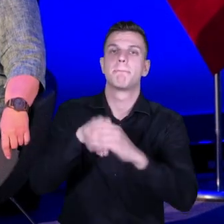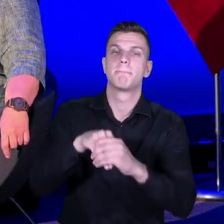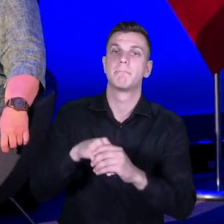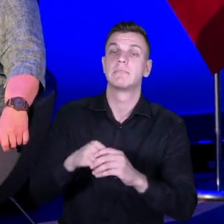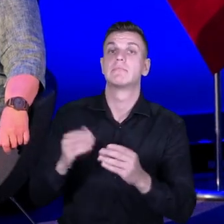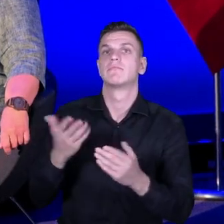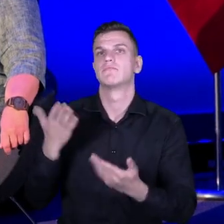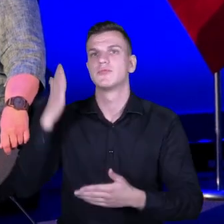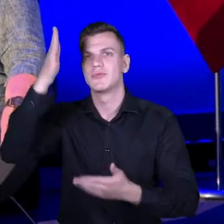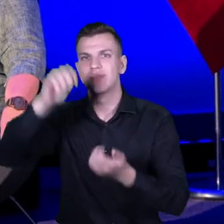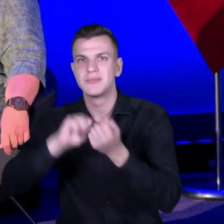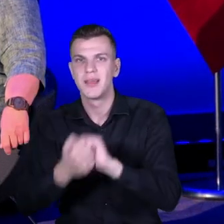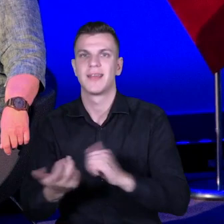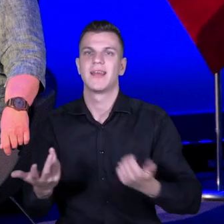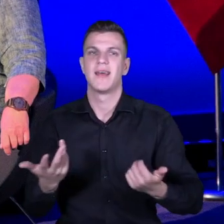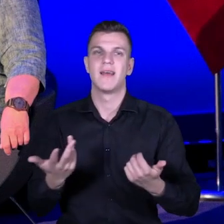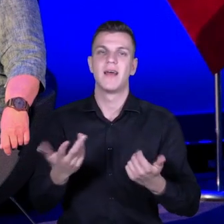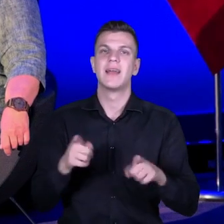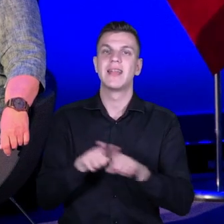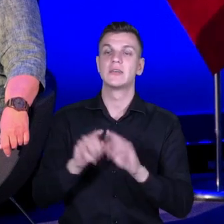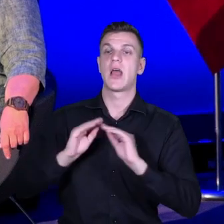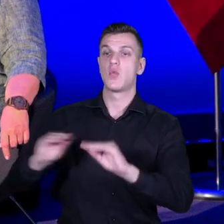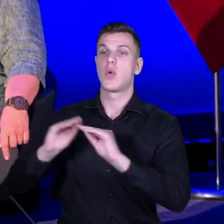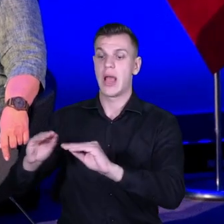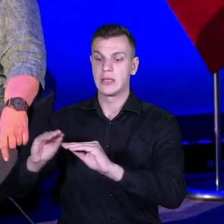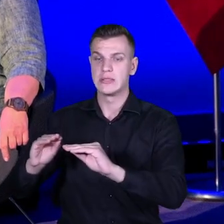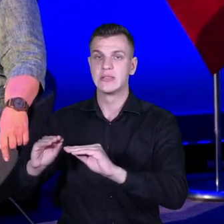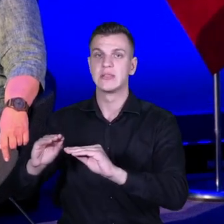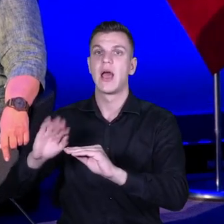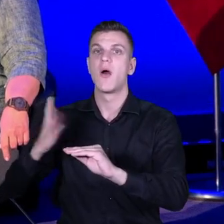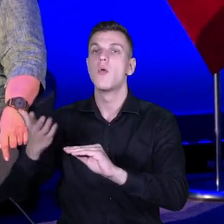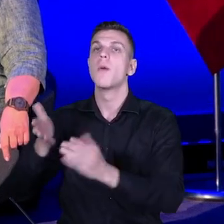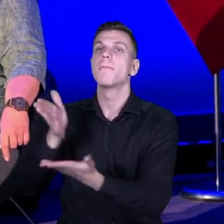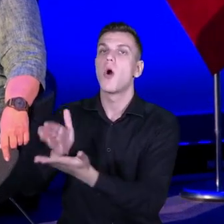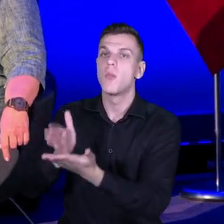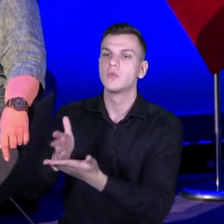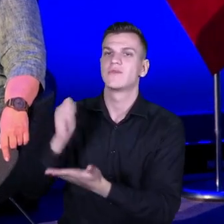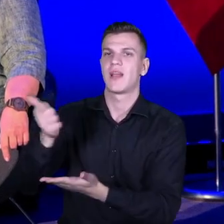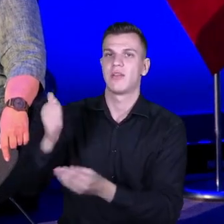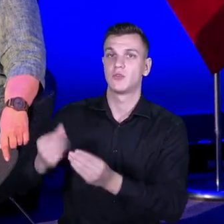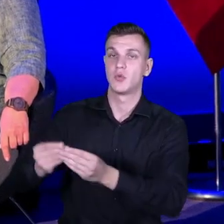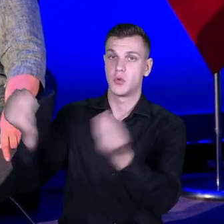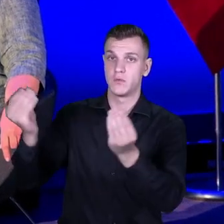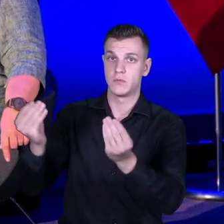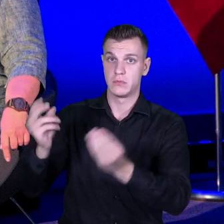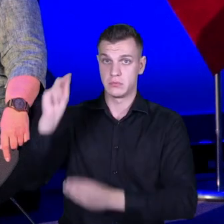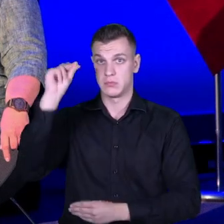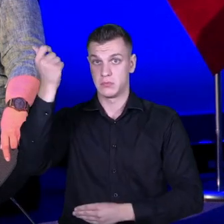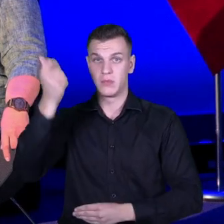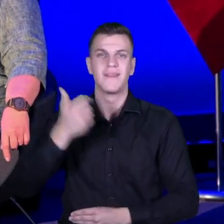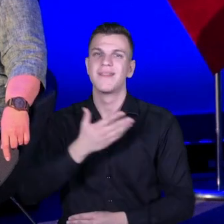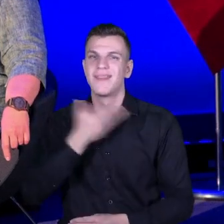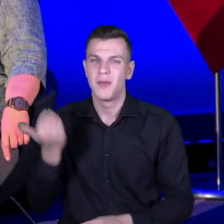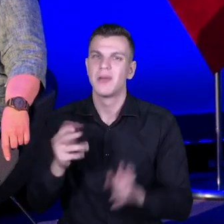reorganizację pewnego spojrzenia na edukację pod kątem budowania tego typu kompetencji, to jest długi czas. Tak, myślę, że biznes po